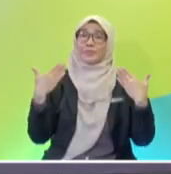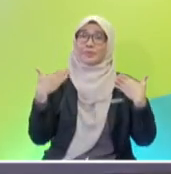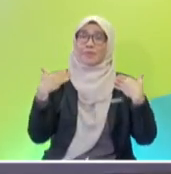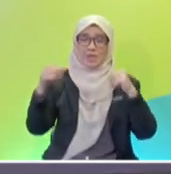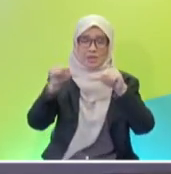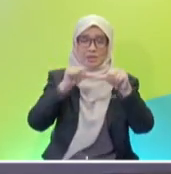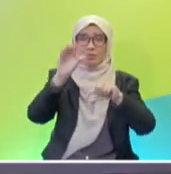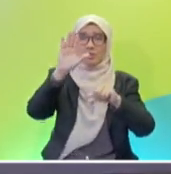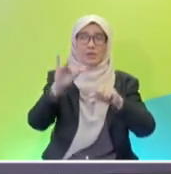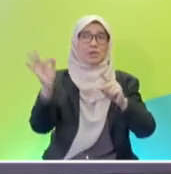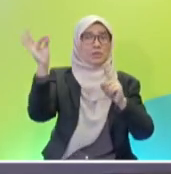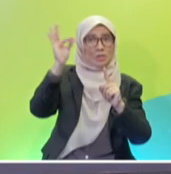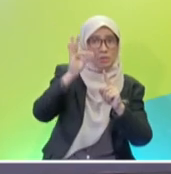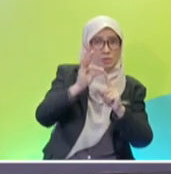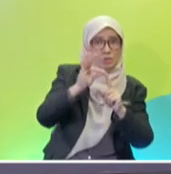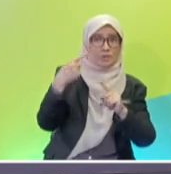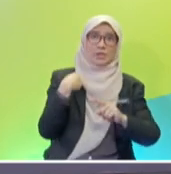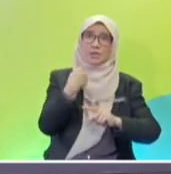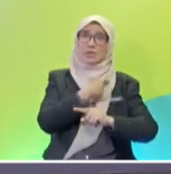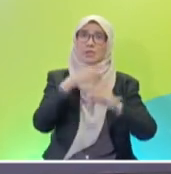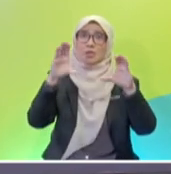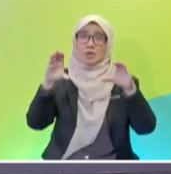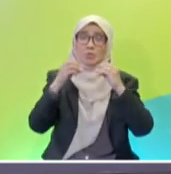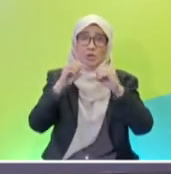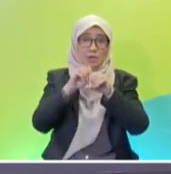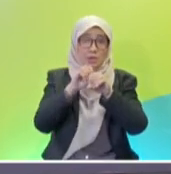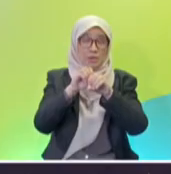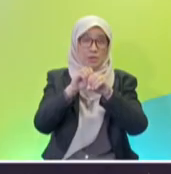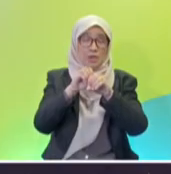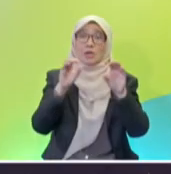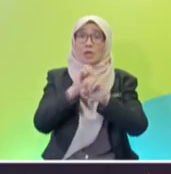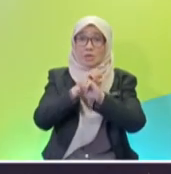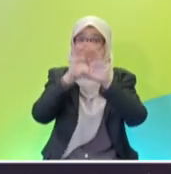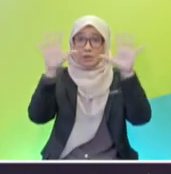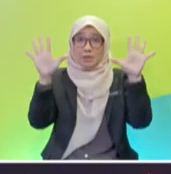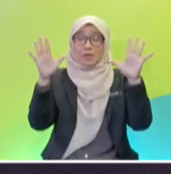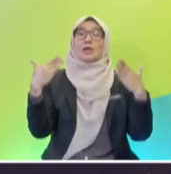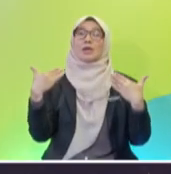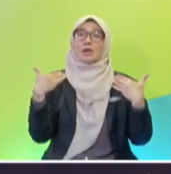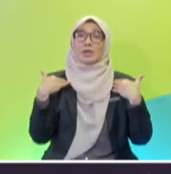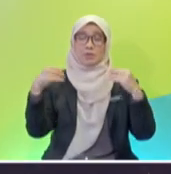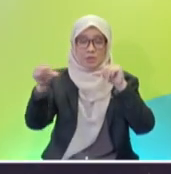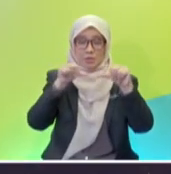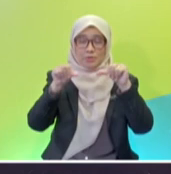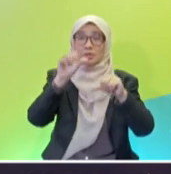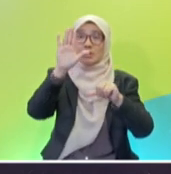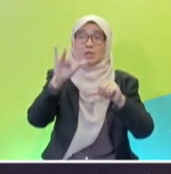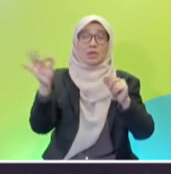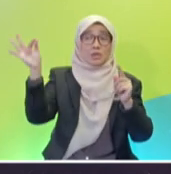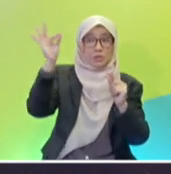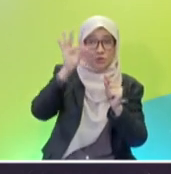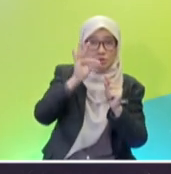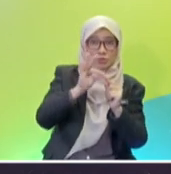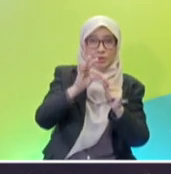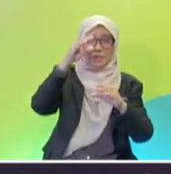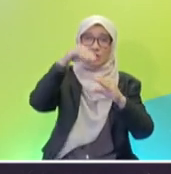yang sesuai kita jalankan dalam keadaan yang terang. Tetapi ada juga aktiviti yang sesuai